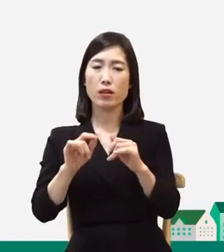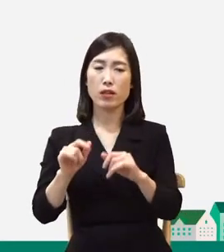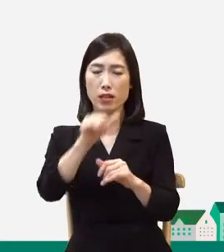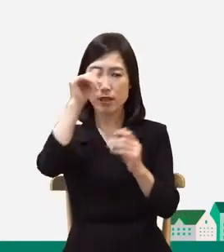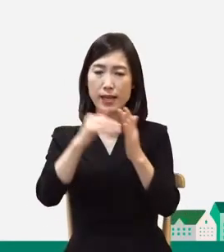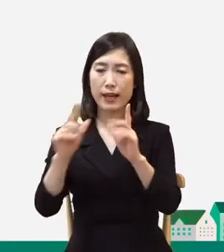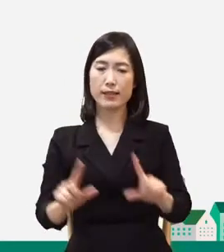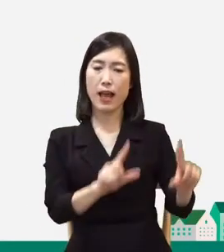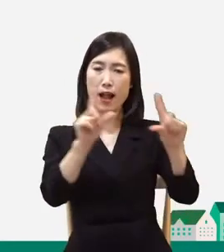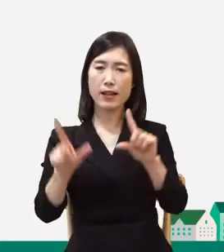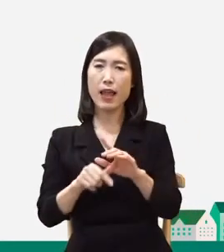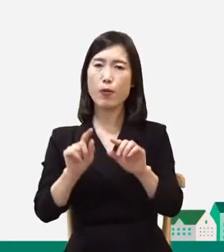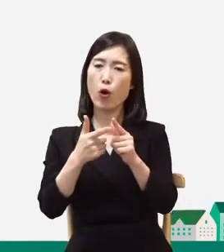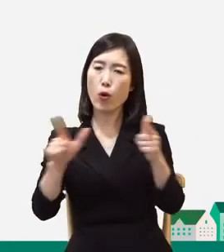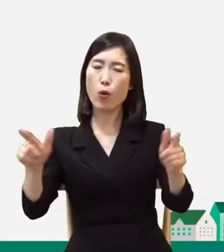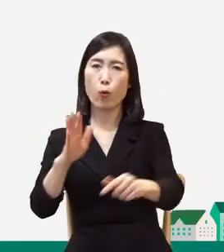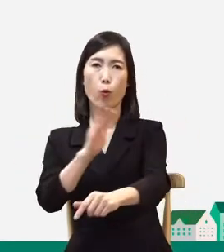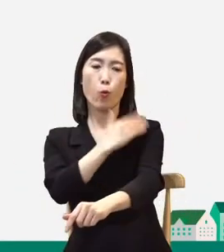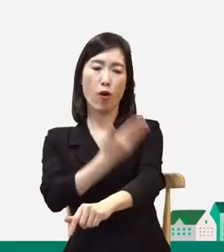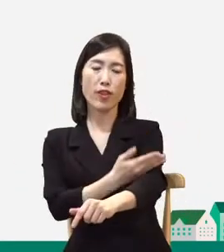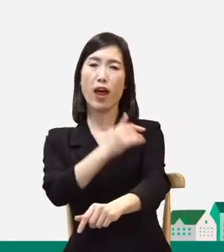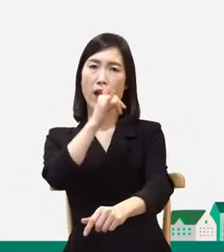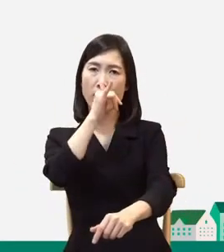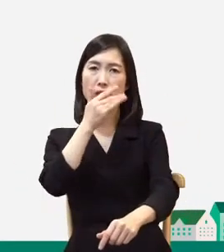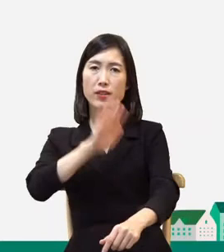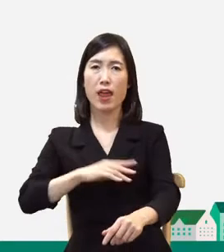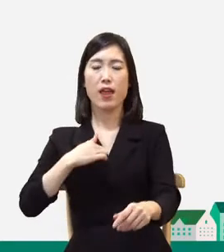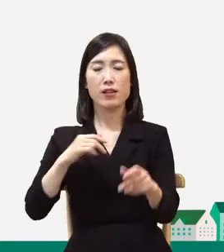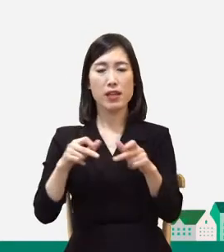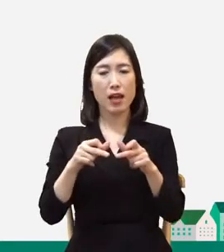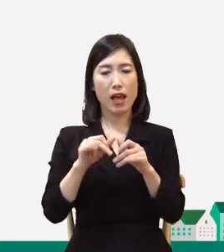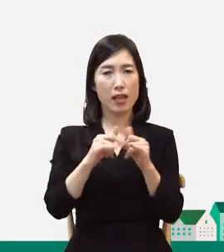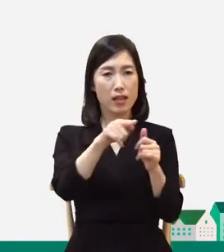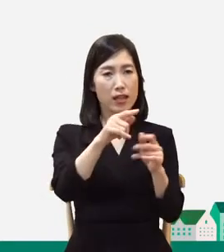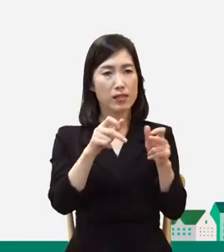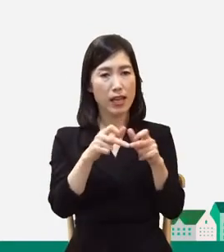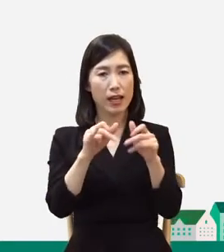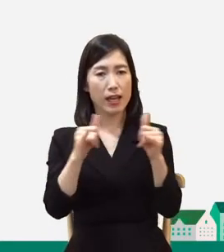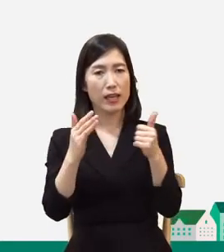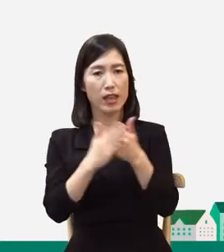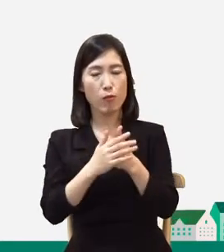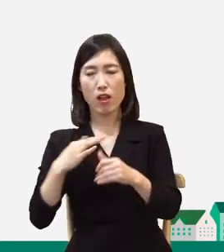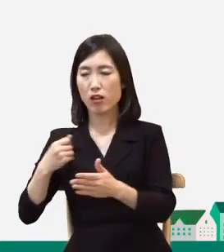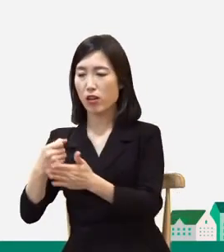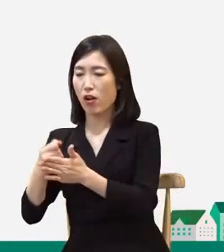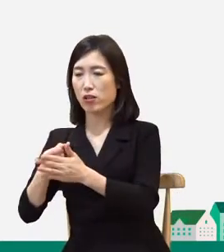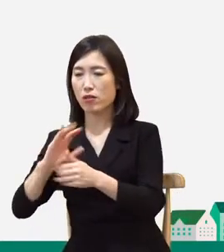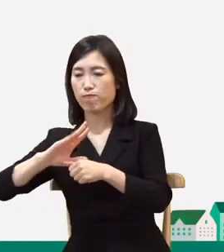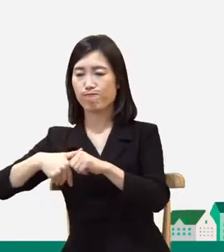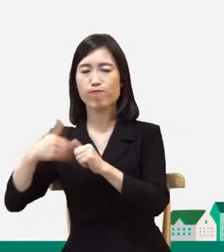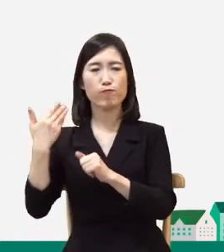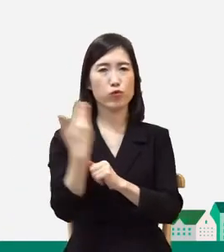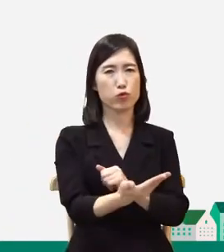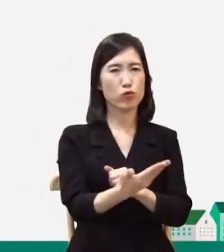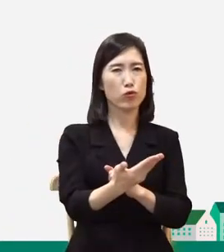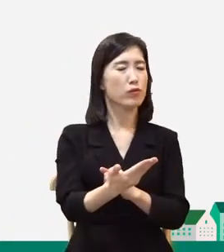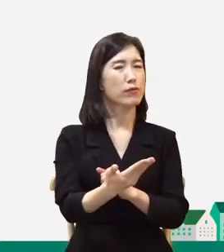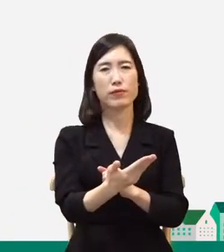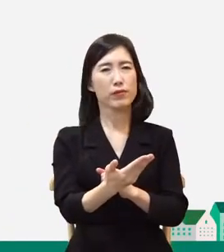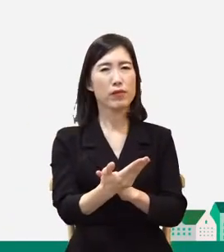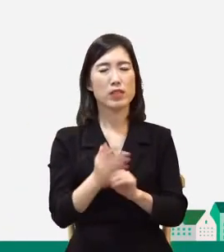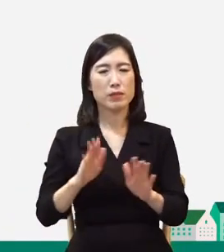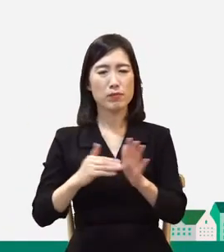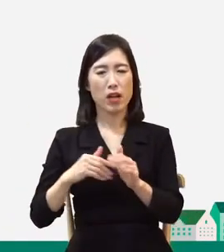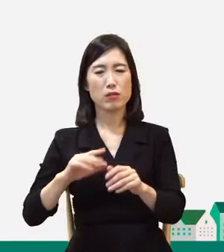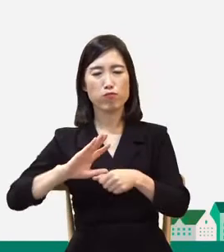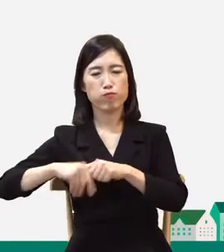할 많은 권한들이 장애가 있다는 이유로 이들을 지원하는 지원자, 기관에게 그 권한을 가지고 있었던 것